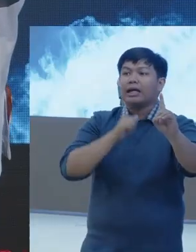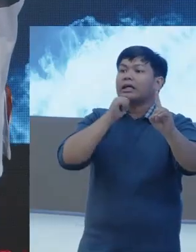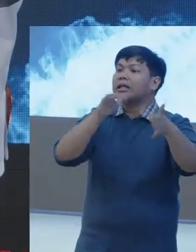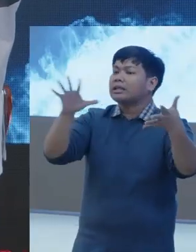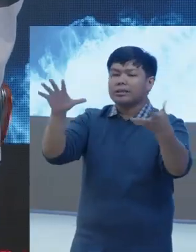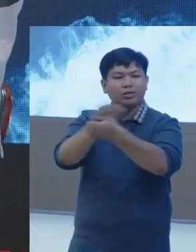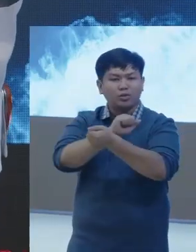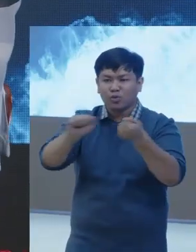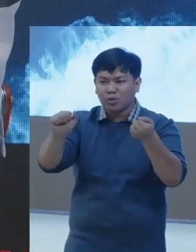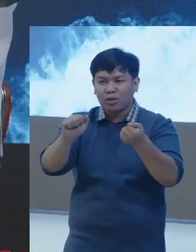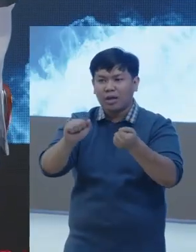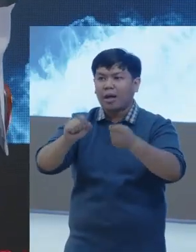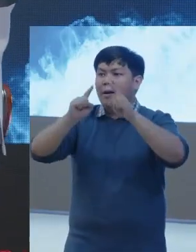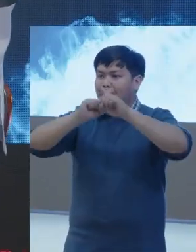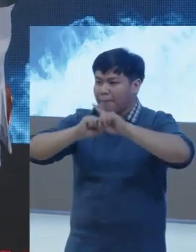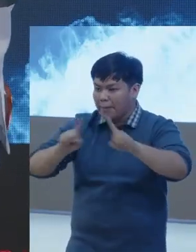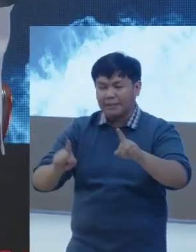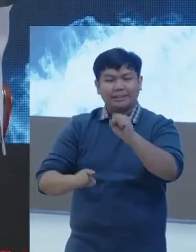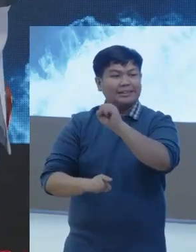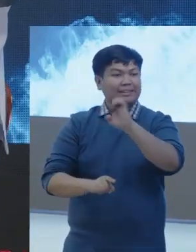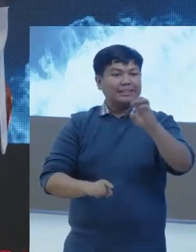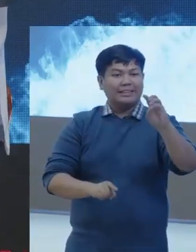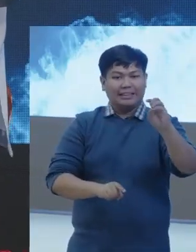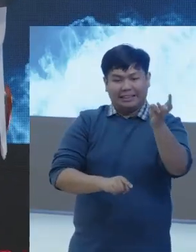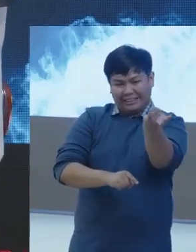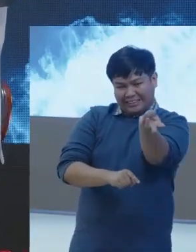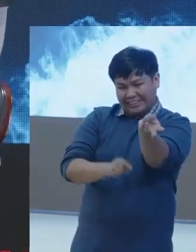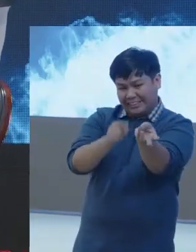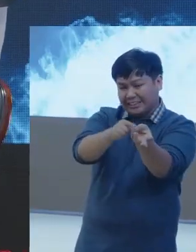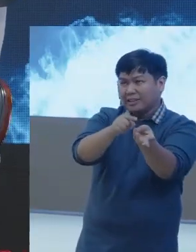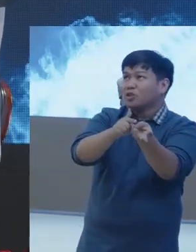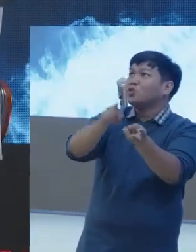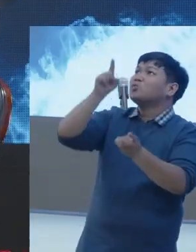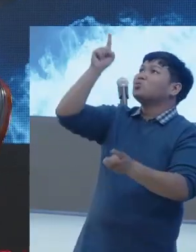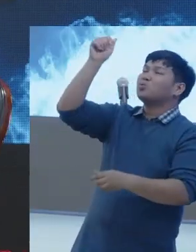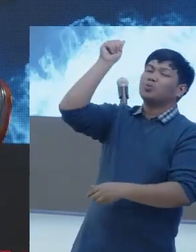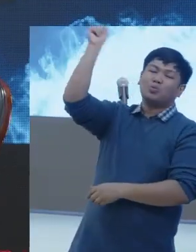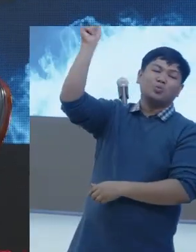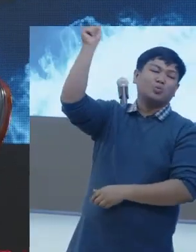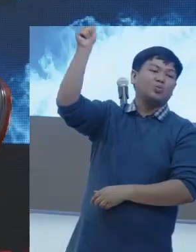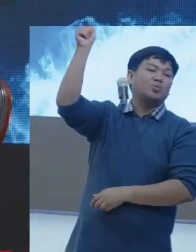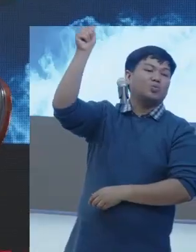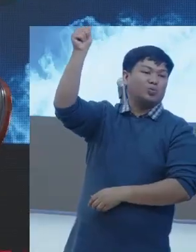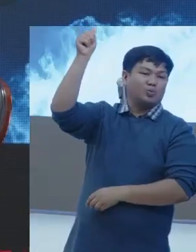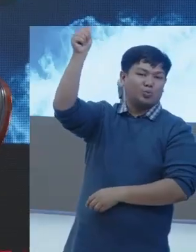imperishable, through the living and abiding Word of God.